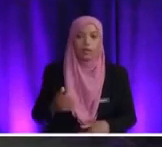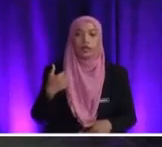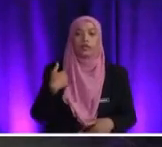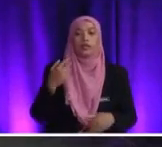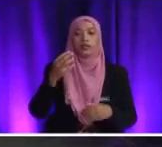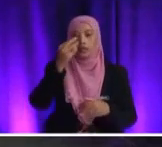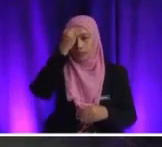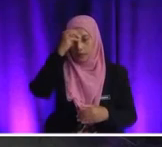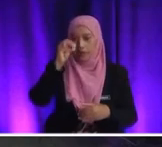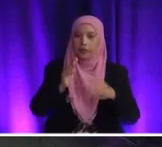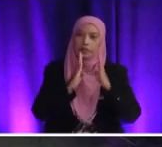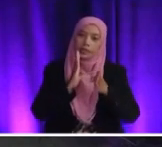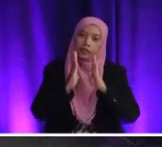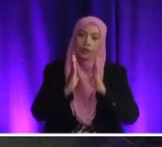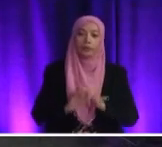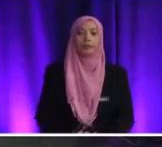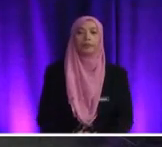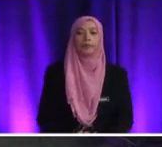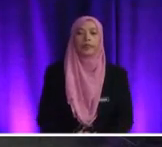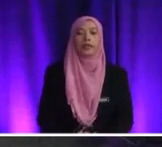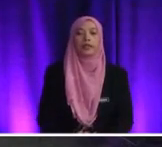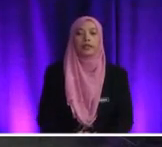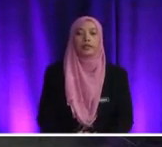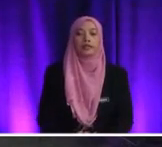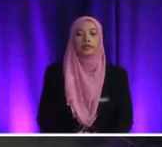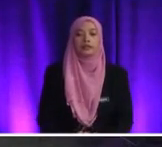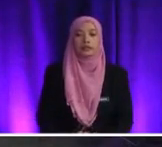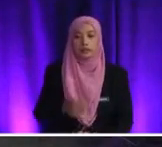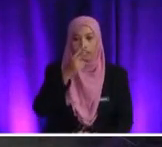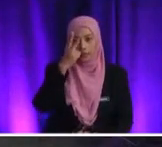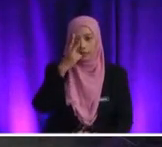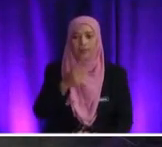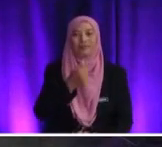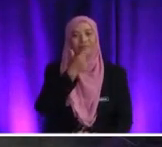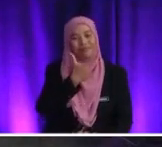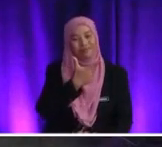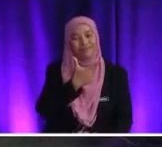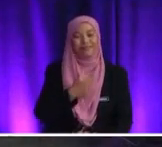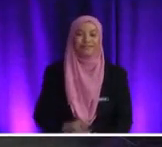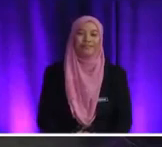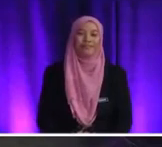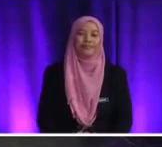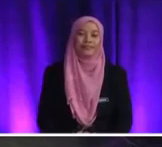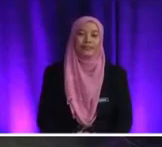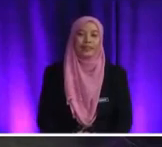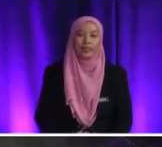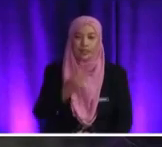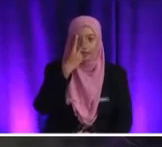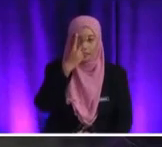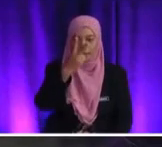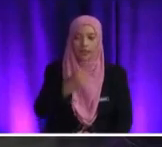Didik TV ah jadi itu kelebihan visi tengok Senyumanku menawan ah jadi kita